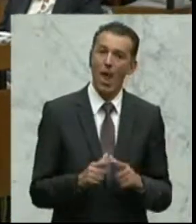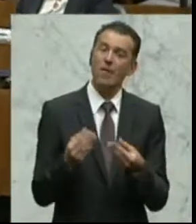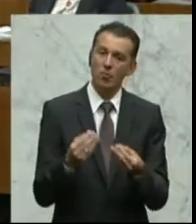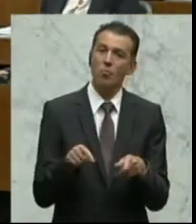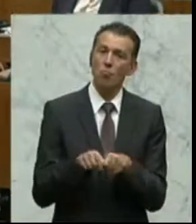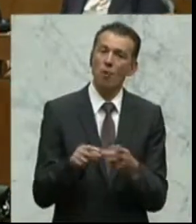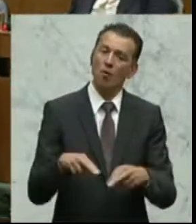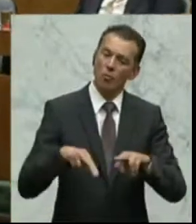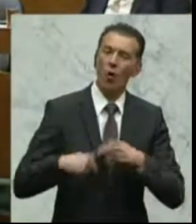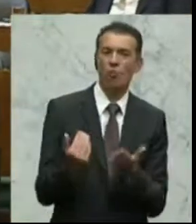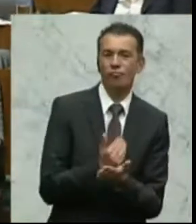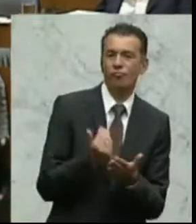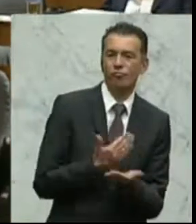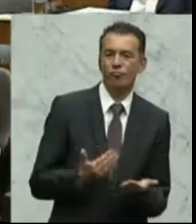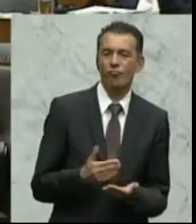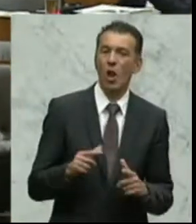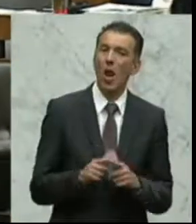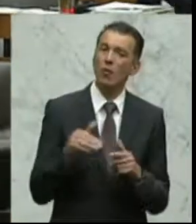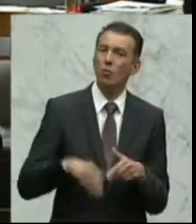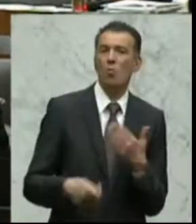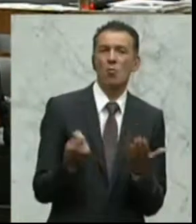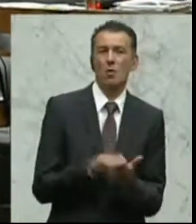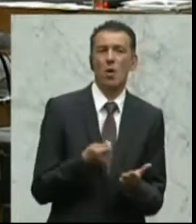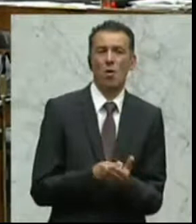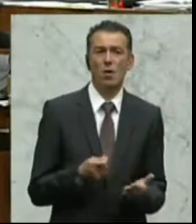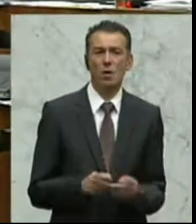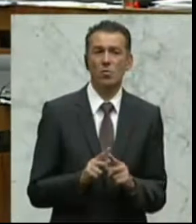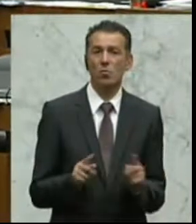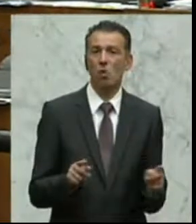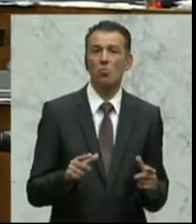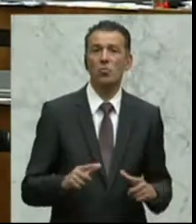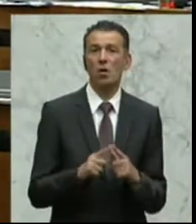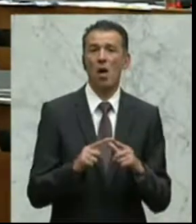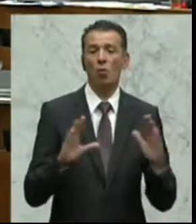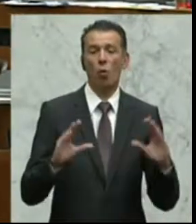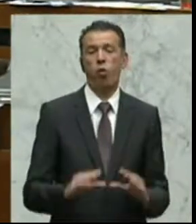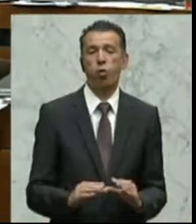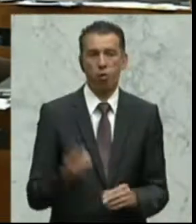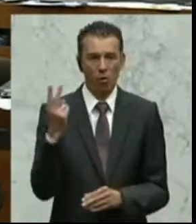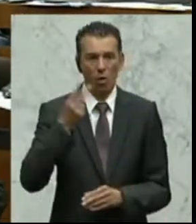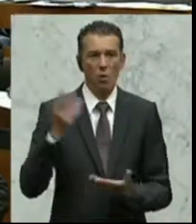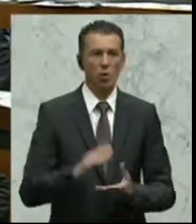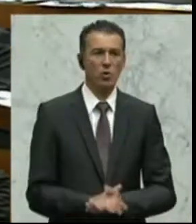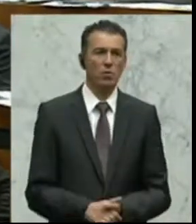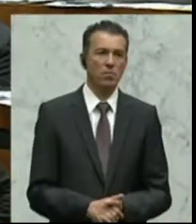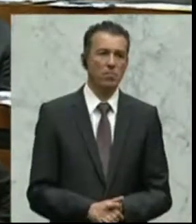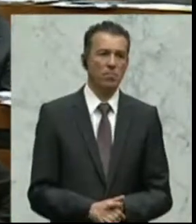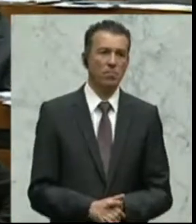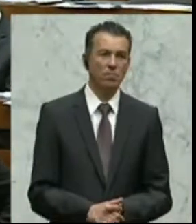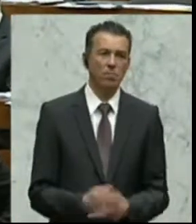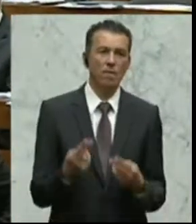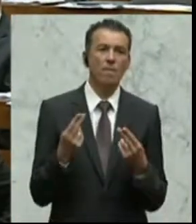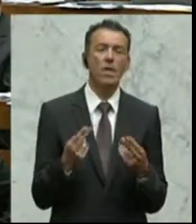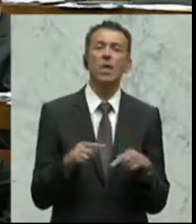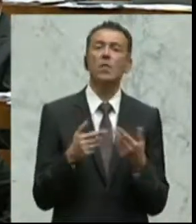sich einfach wieder lohnen, sonst wird nicht so viel geleistet. Das ist ja ganz logisch. Und natürlich ganz wichtig, wir brauchen ein